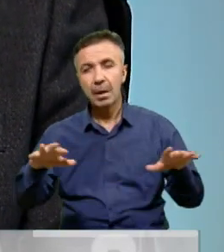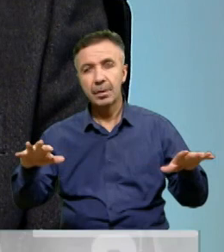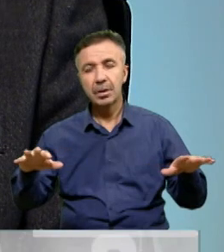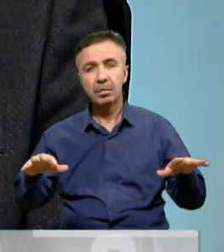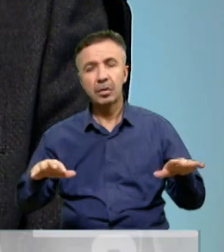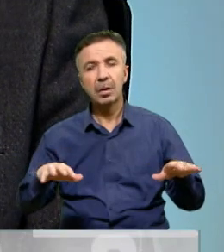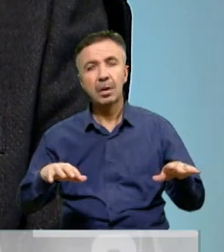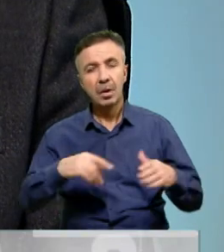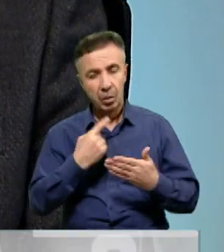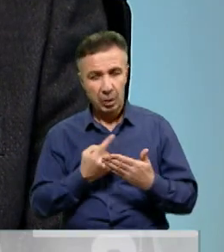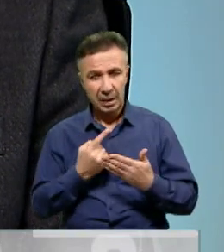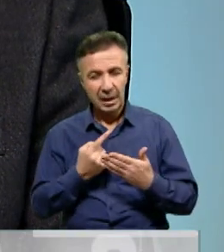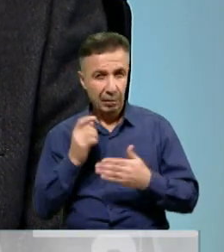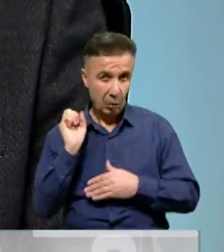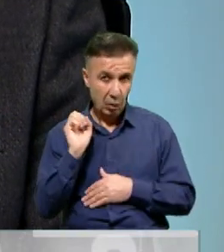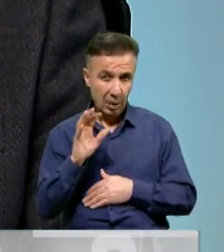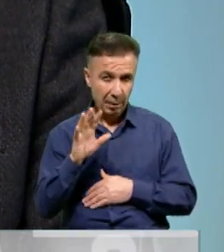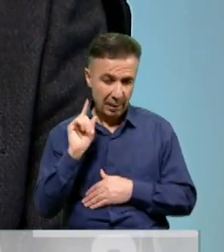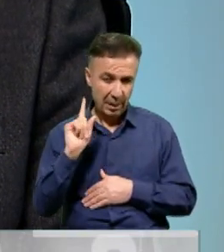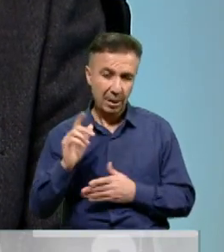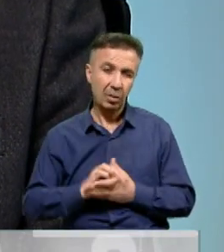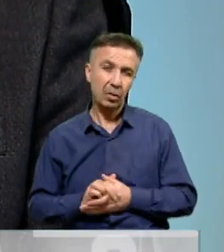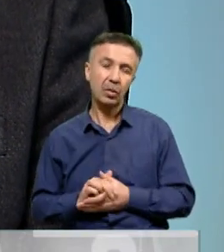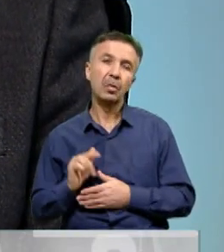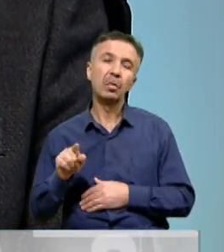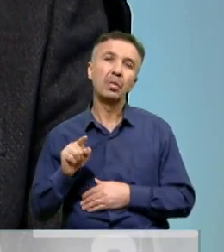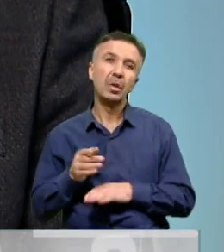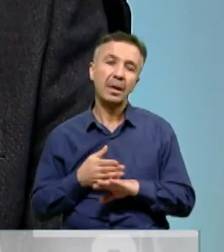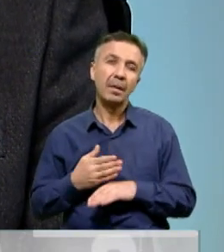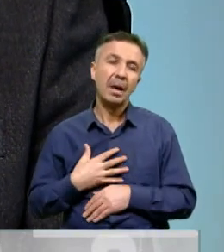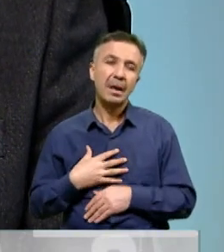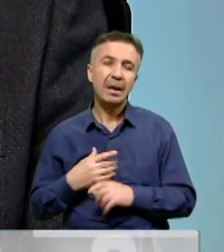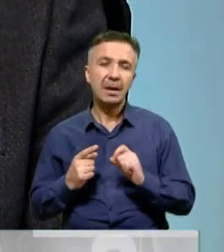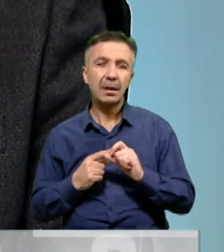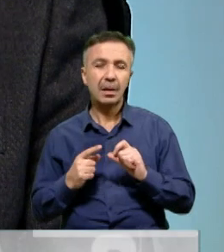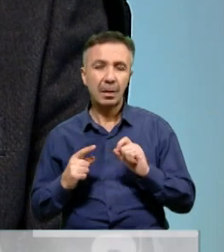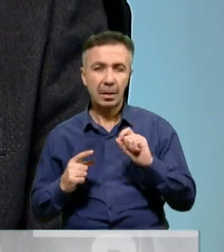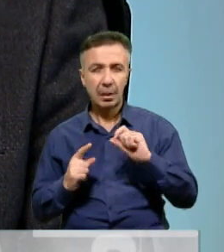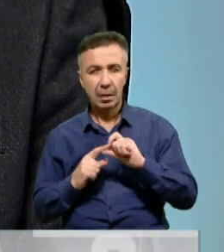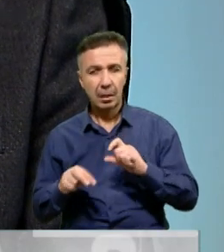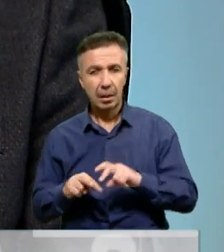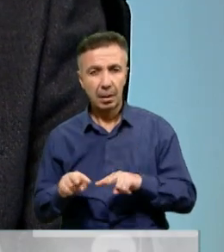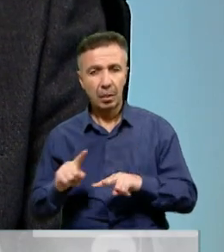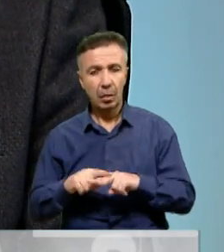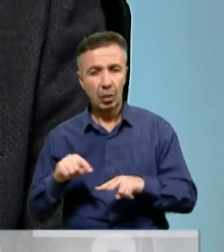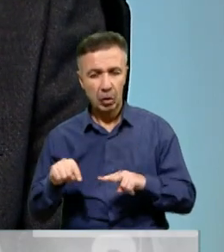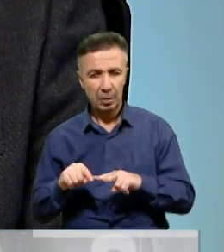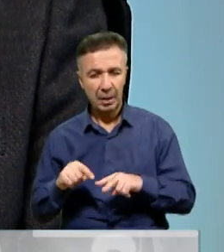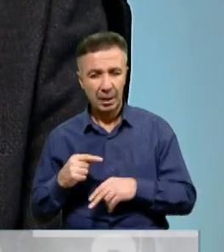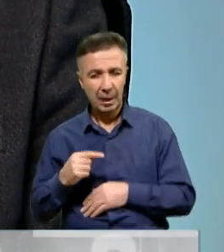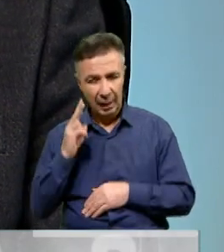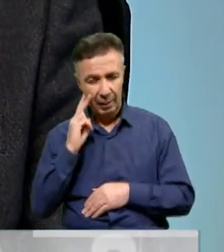bu musafları göndermek gerekiyordu. Bunun için Hazreti Osman Efendimiz hala hayatta olan